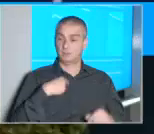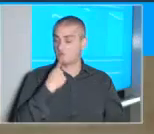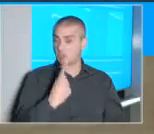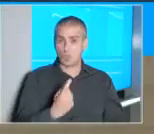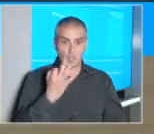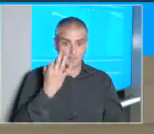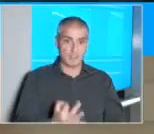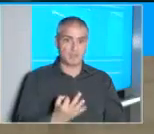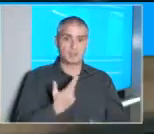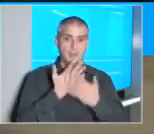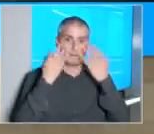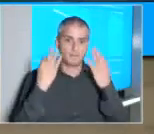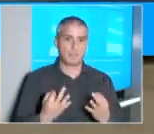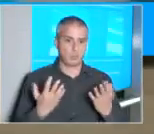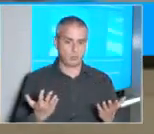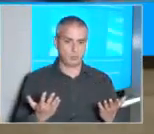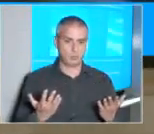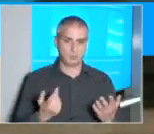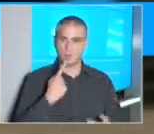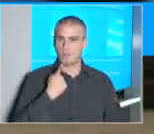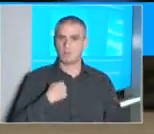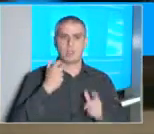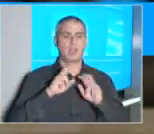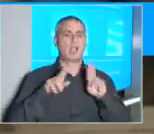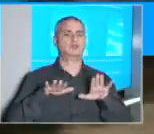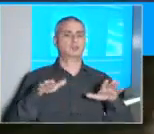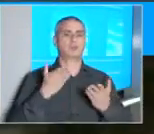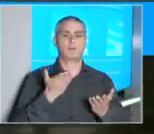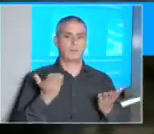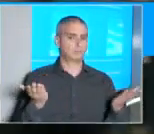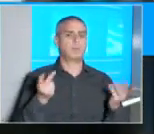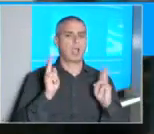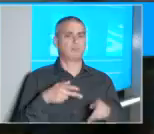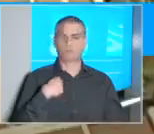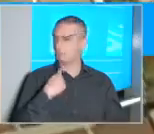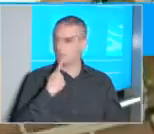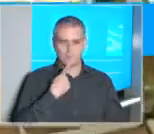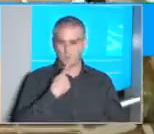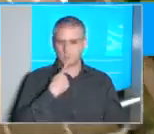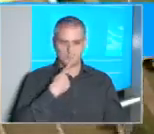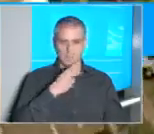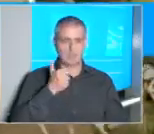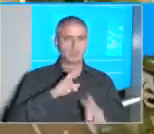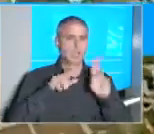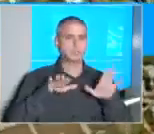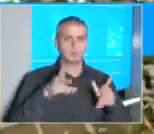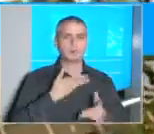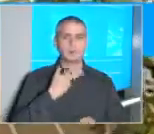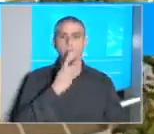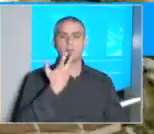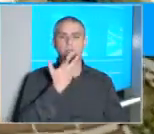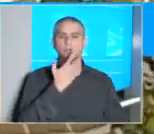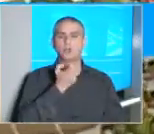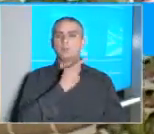זה באופן חד משמעי. אז אומרים לי, אנשי רשות זאת התעופה אומרים שאפשר. אז אני אומר, אנשי רשות זאת התעופה קיבלו